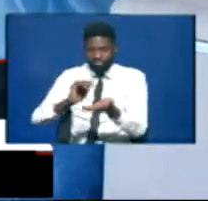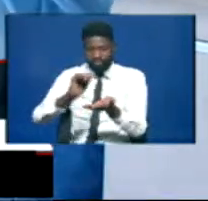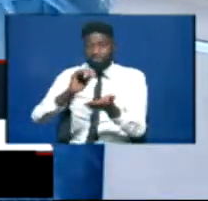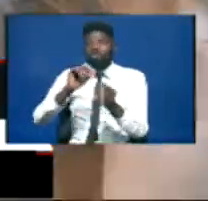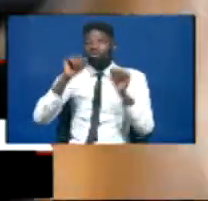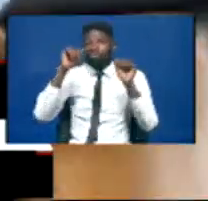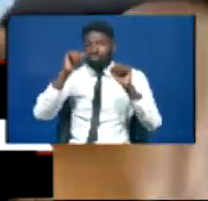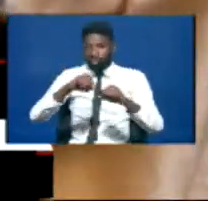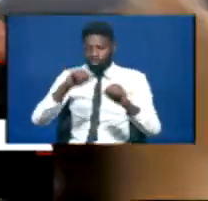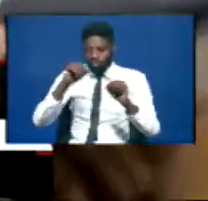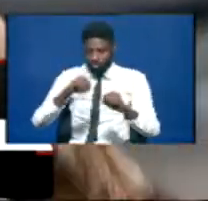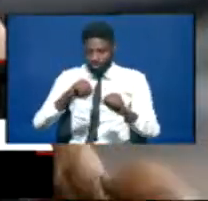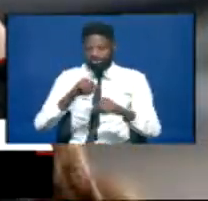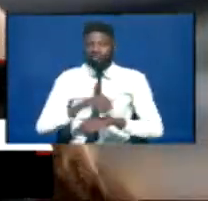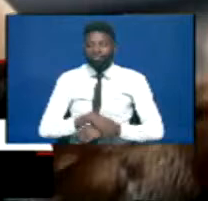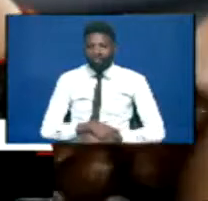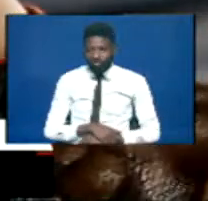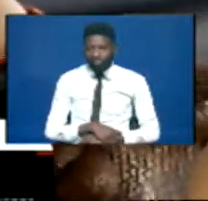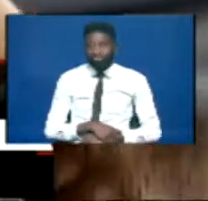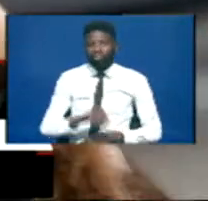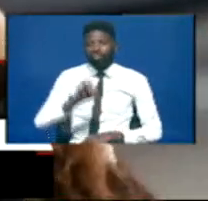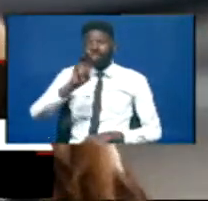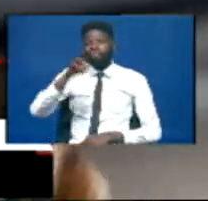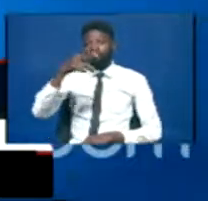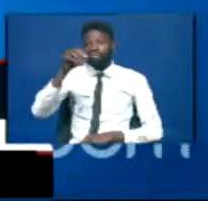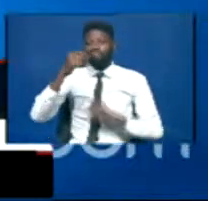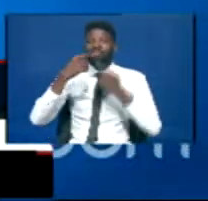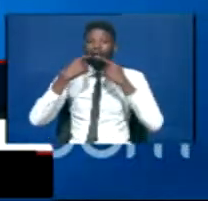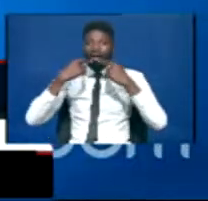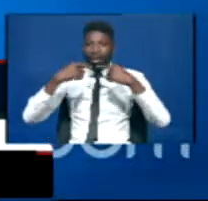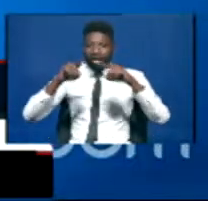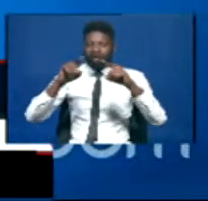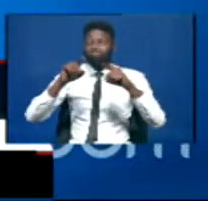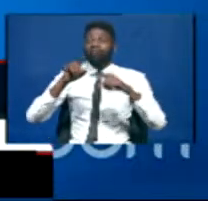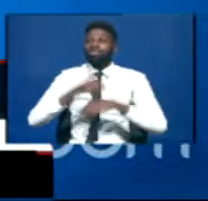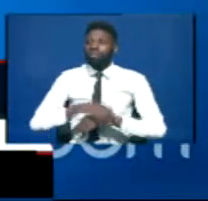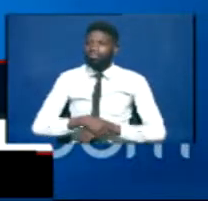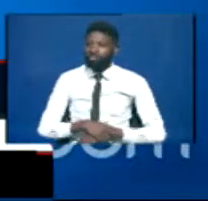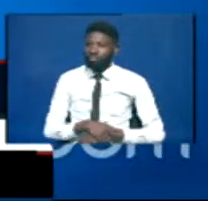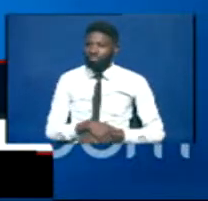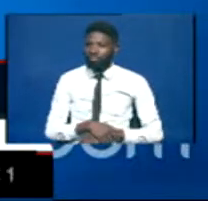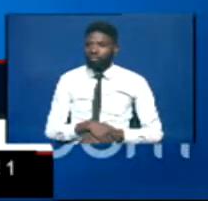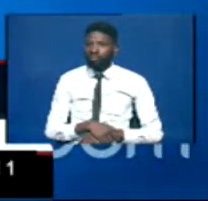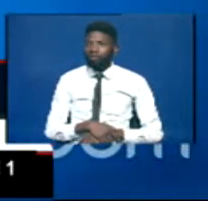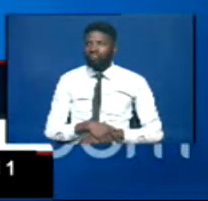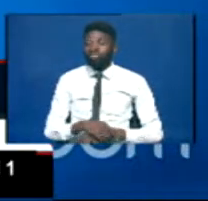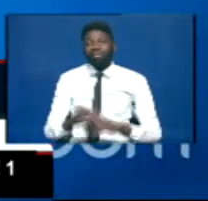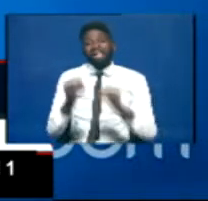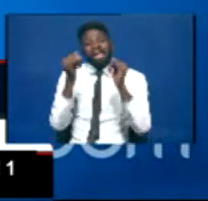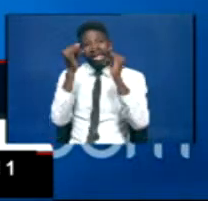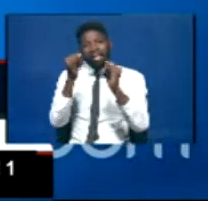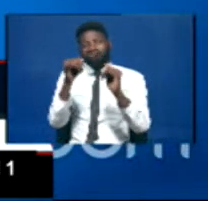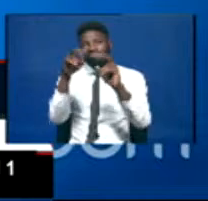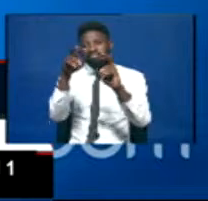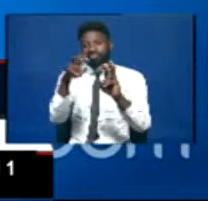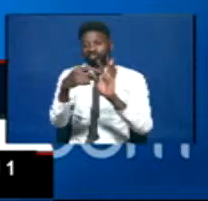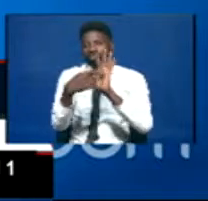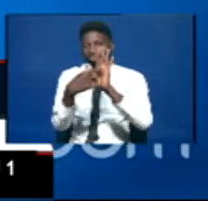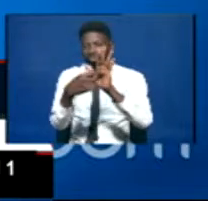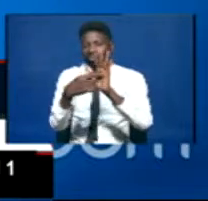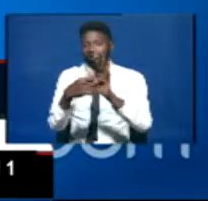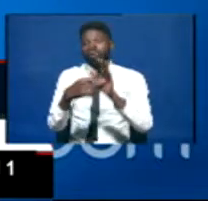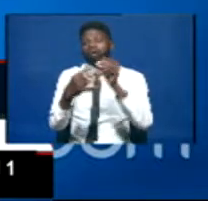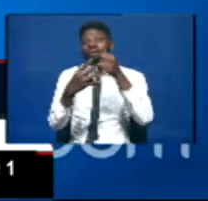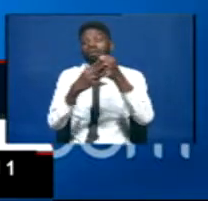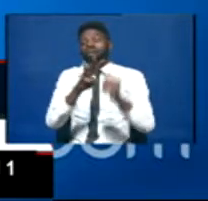mujibu wa taarifa ya afisi ya shirika la WHO kuhusu Afrika. The new analysis anticipates a decline of almost 94% in